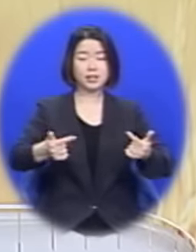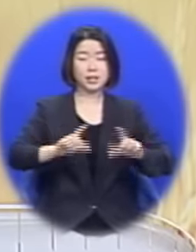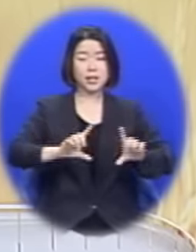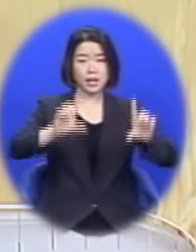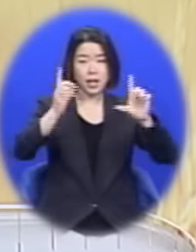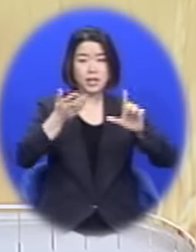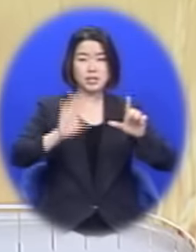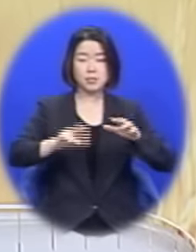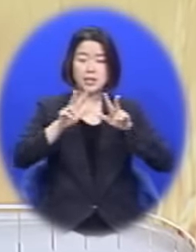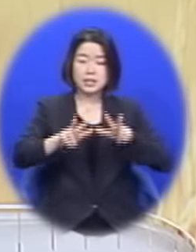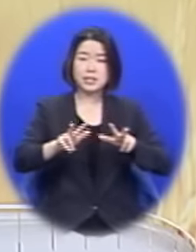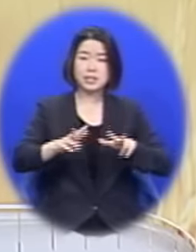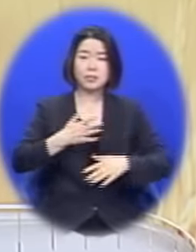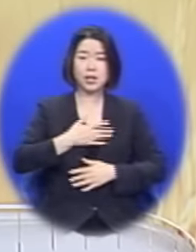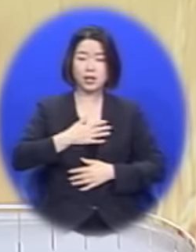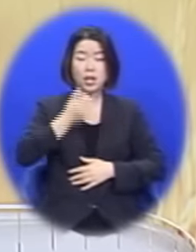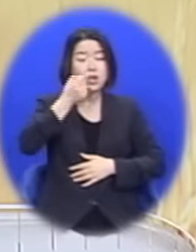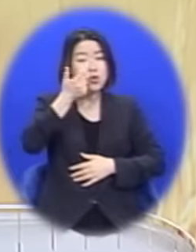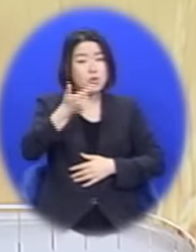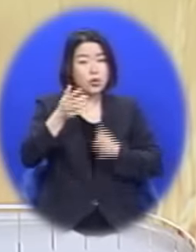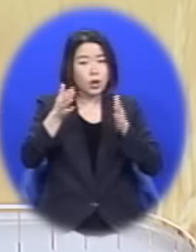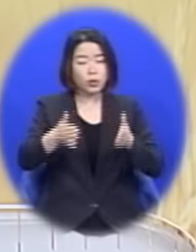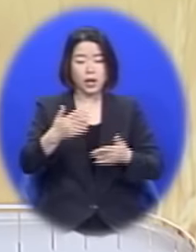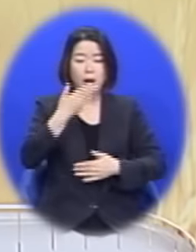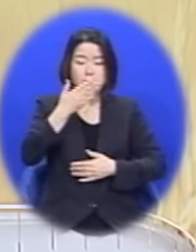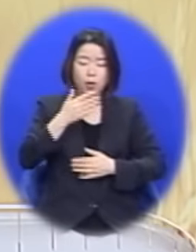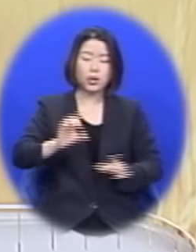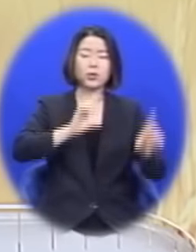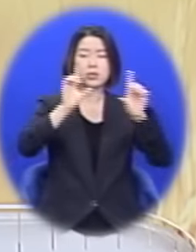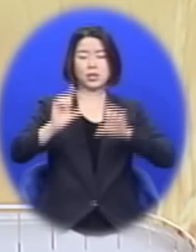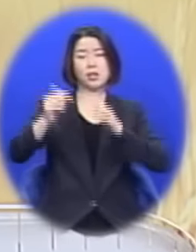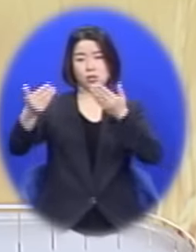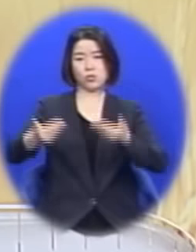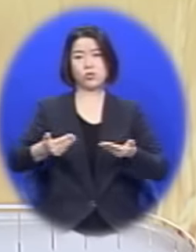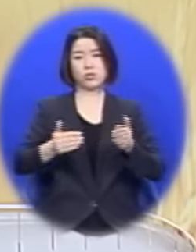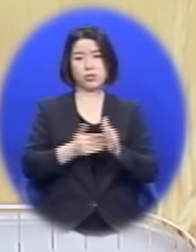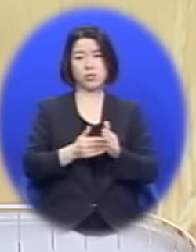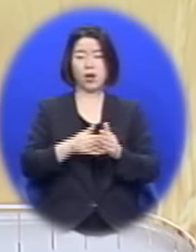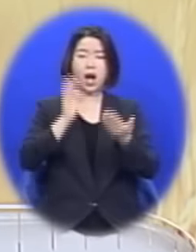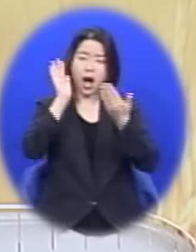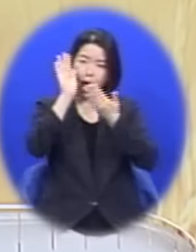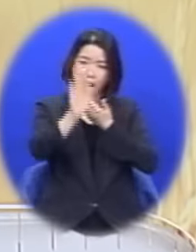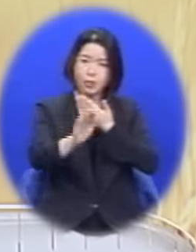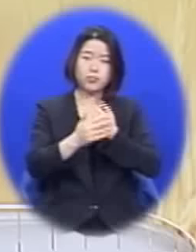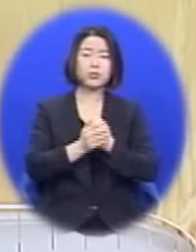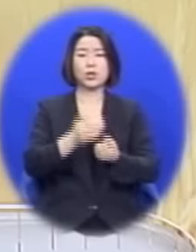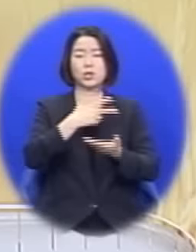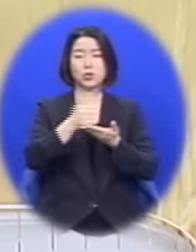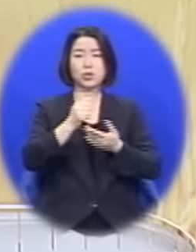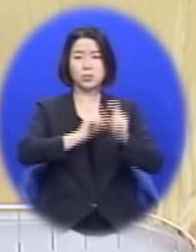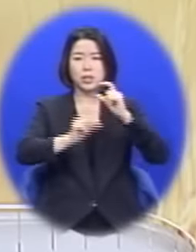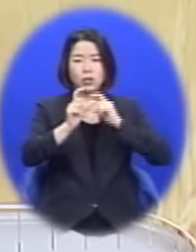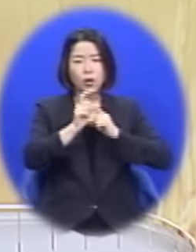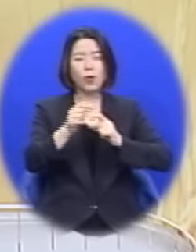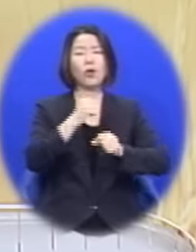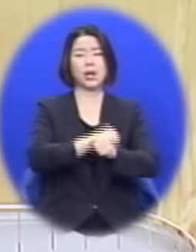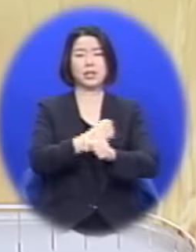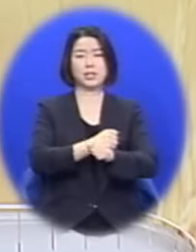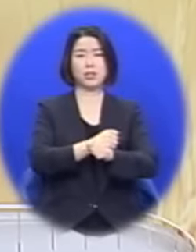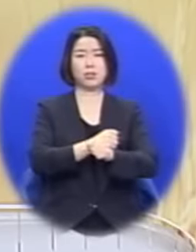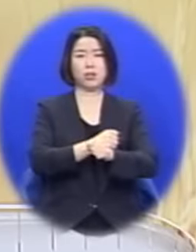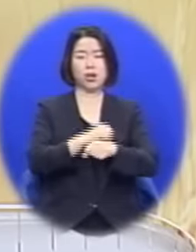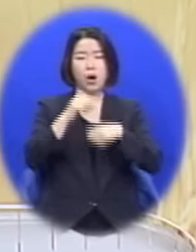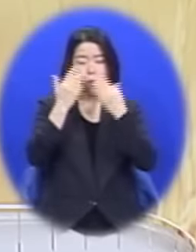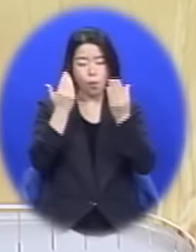나에게 지금 6개월 동안 먹이고 살리셨어요. 앞으로 주님이 더 하실 거예요.